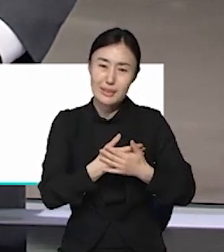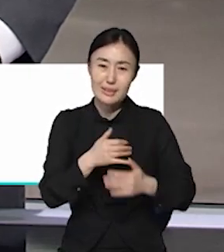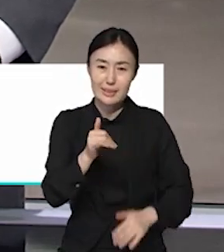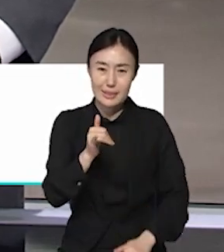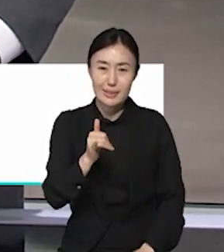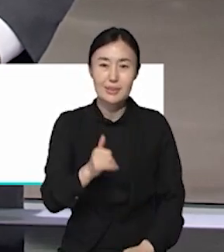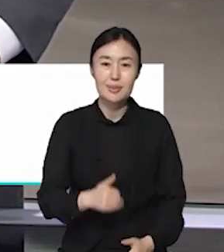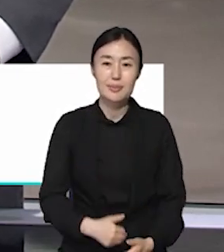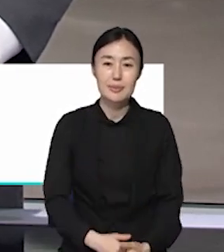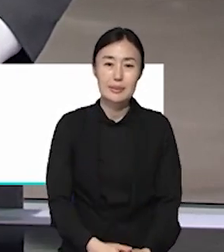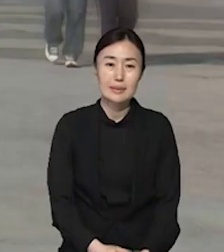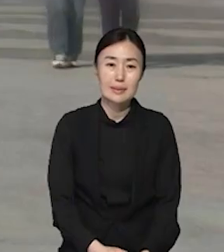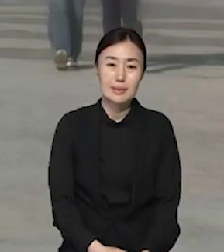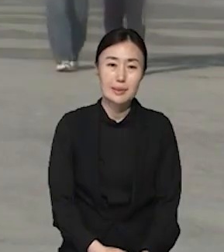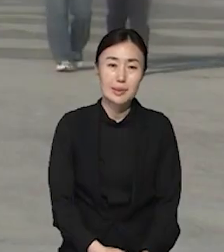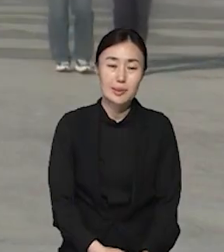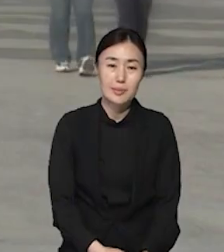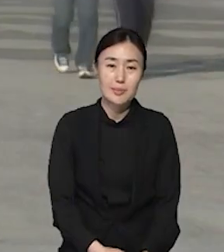기자입니다.